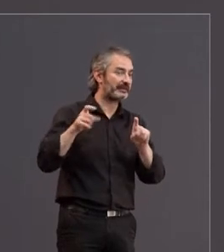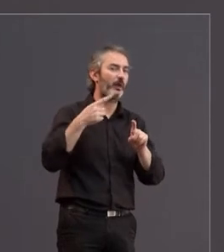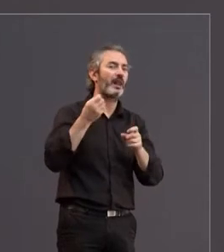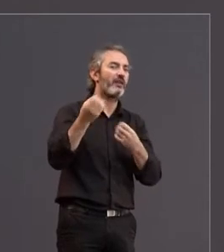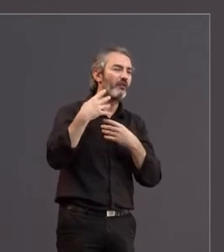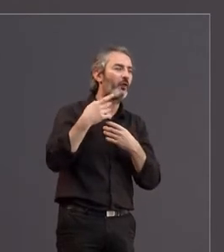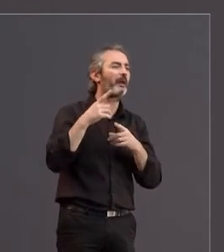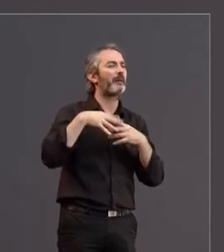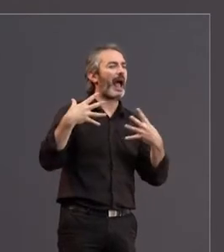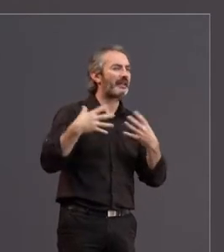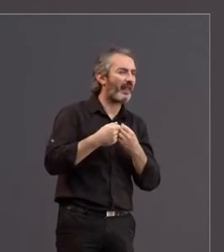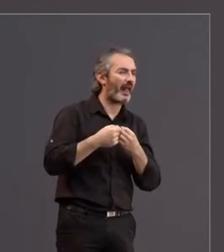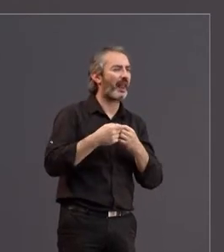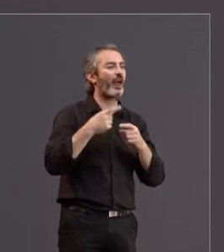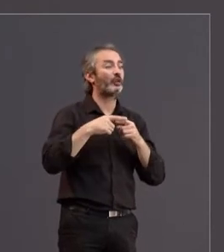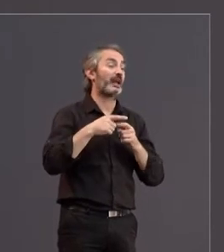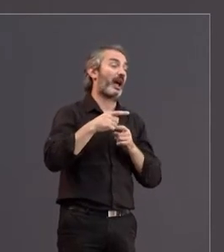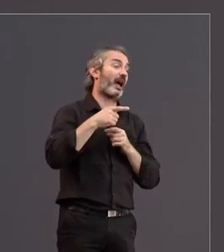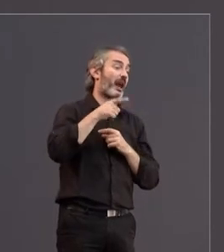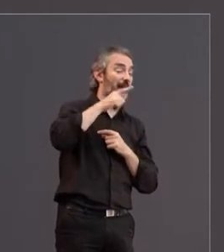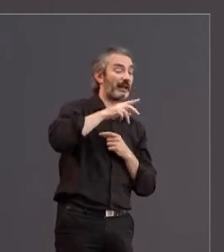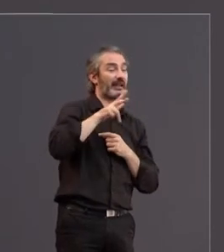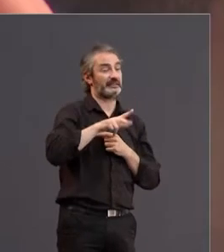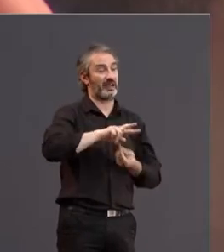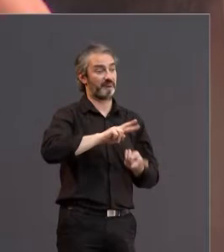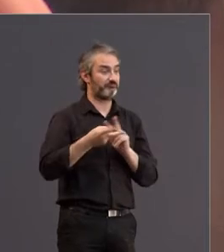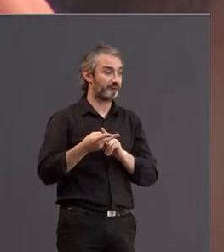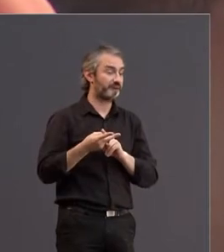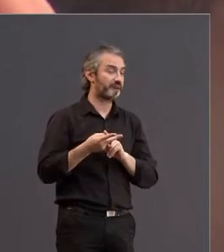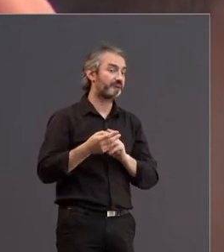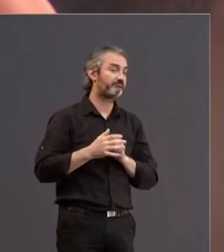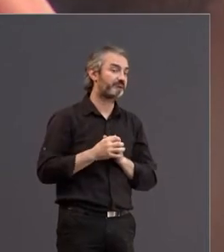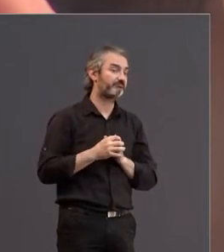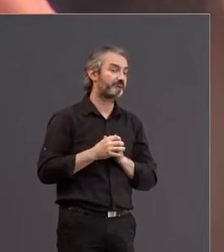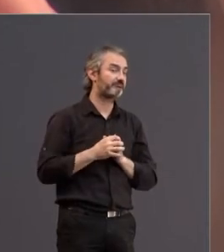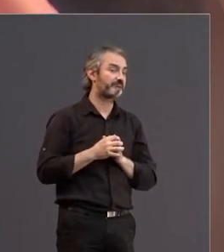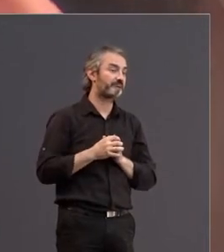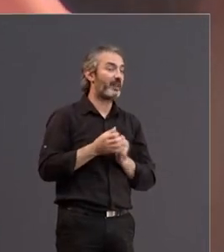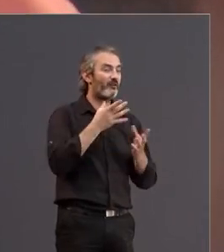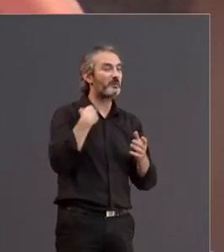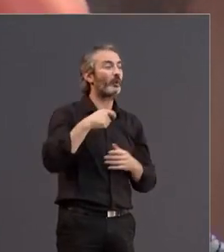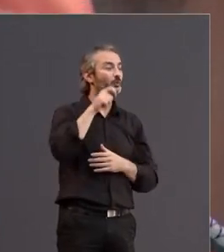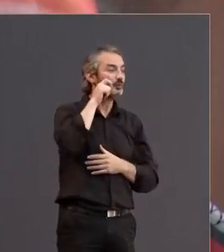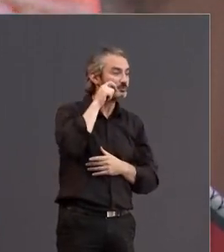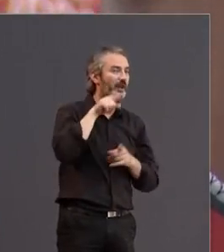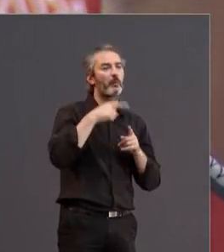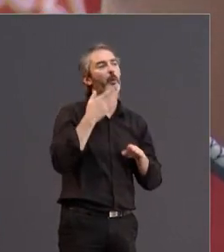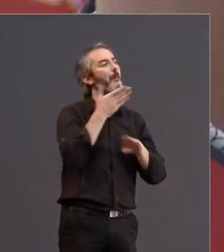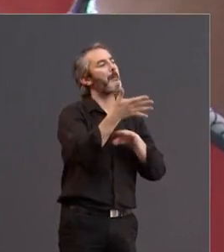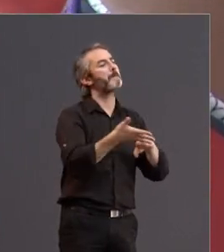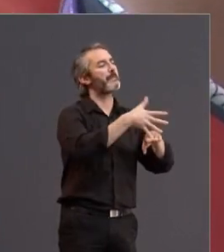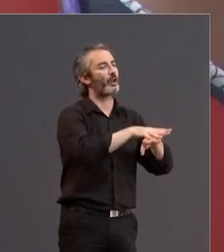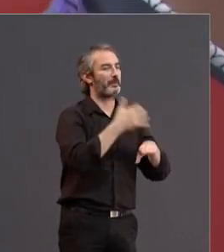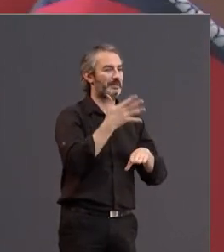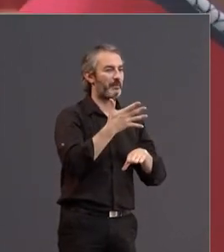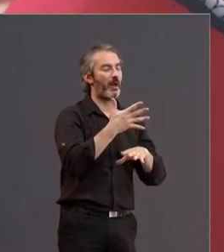informes d'accidents de l'alemany al castellà. Normalment eren informes d'aquests turístics, de turistes que van a Mallorca, per exemple,